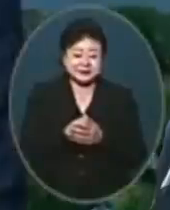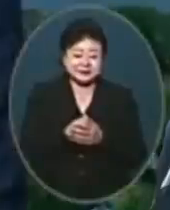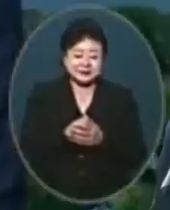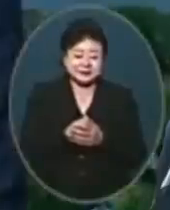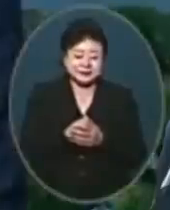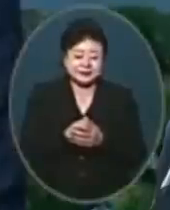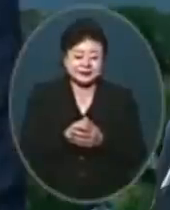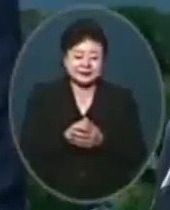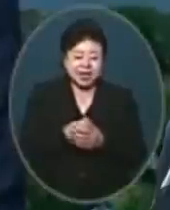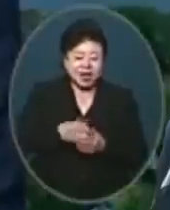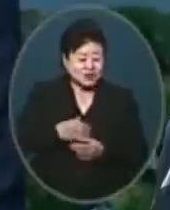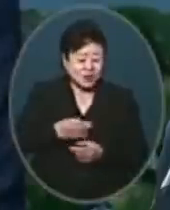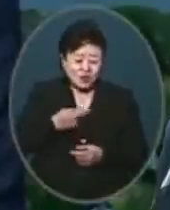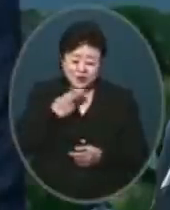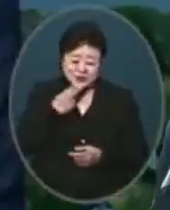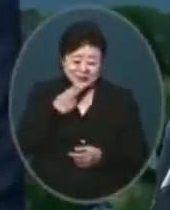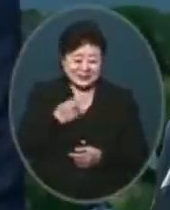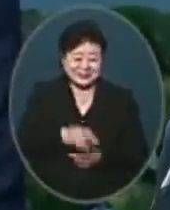걱정할 것 없습니다.